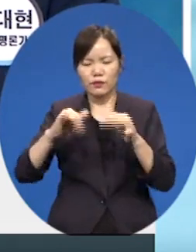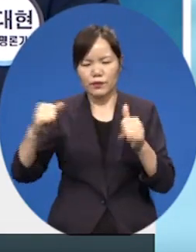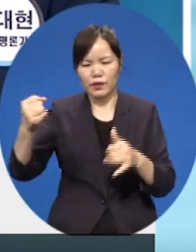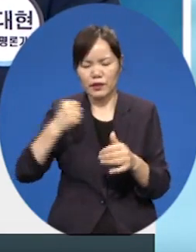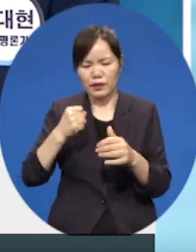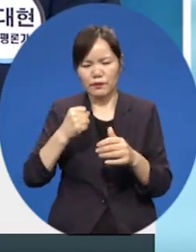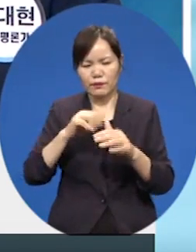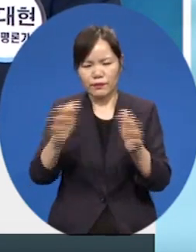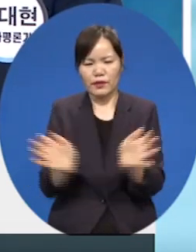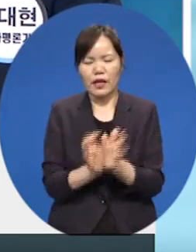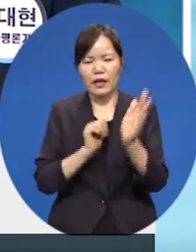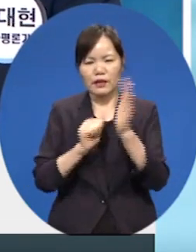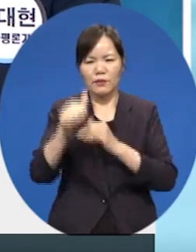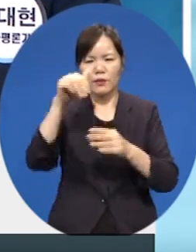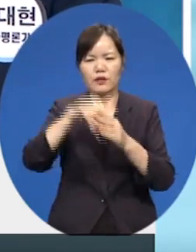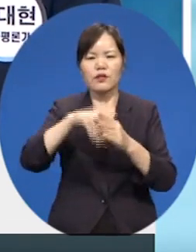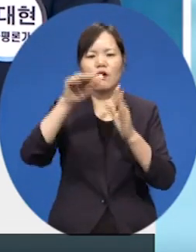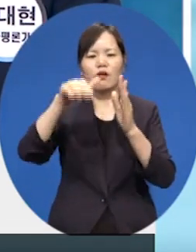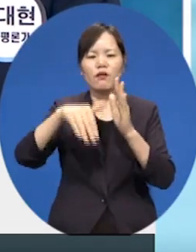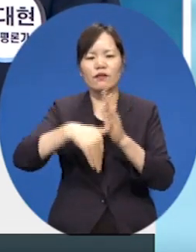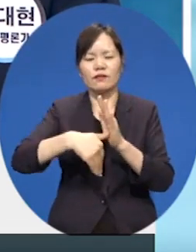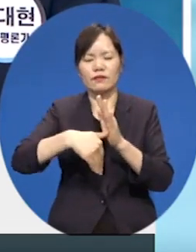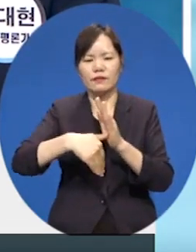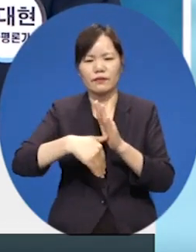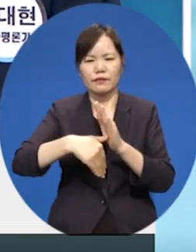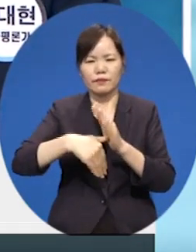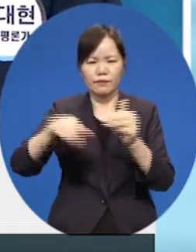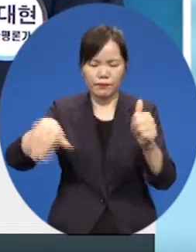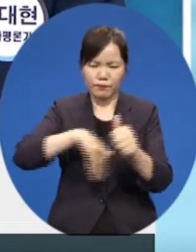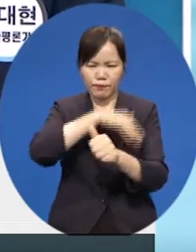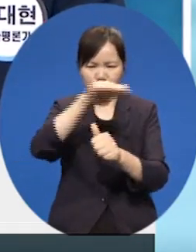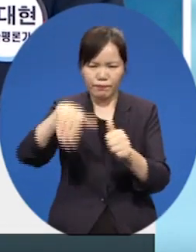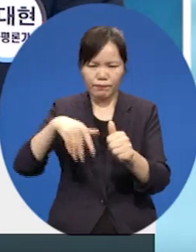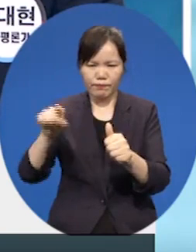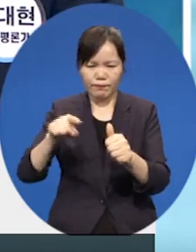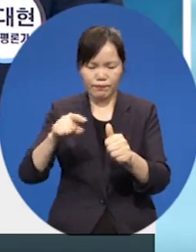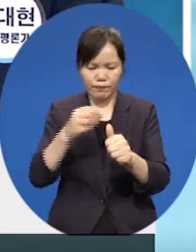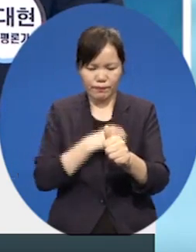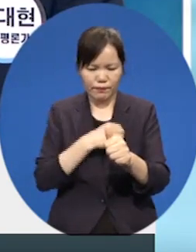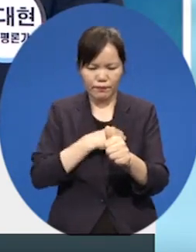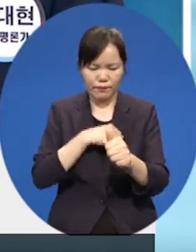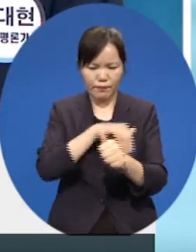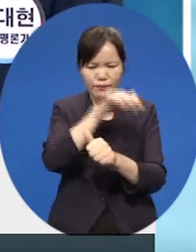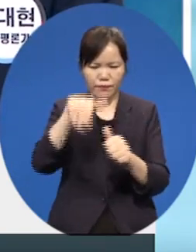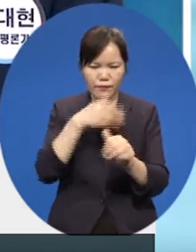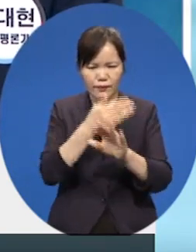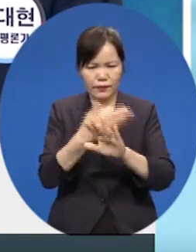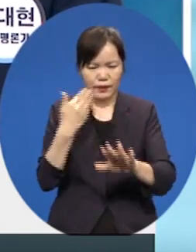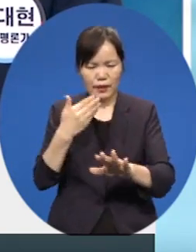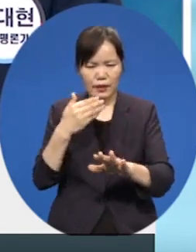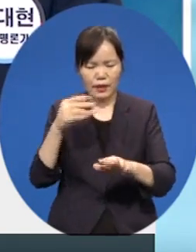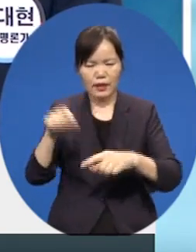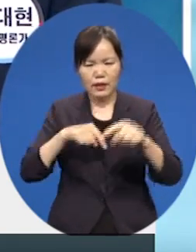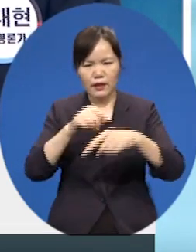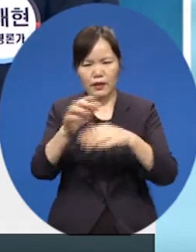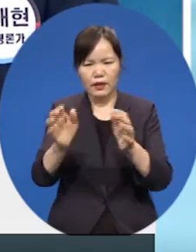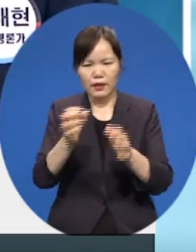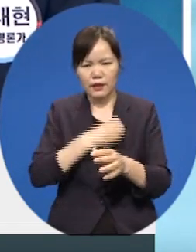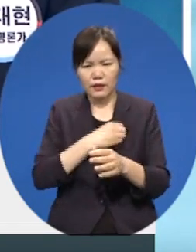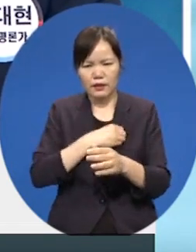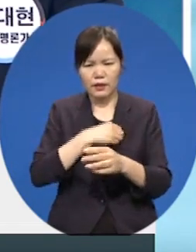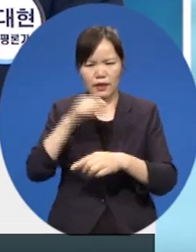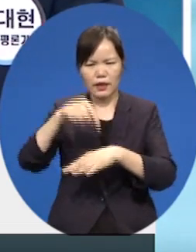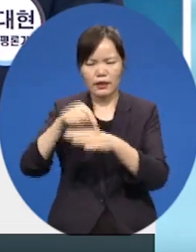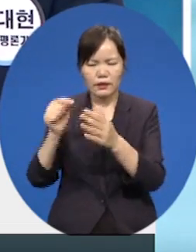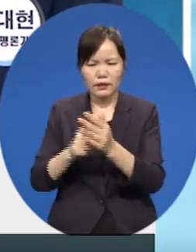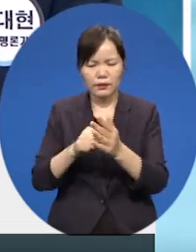당대표 선거에서 결국은 민심이, 당심과 민심이 다르지 않았다. 네. 당심이 결국 민심에 수렴됐다.